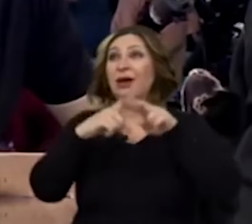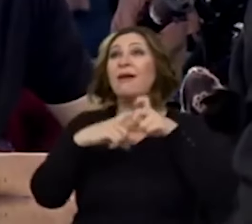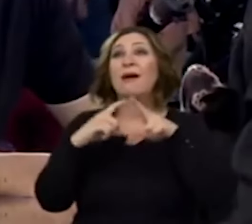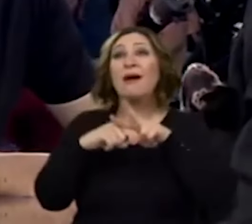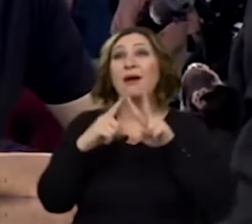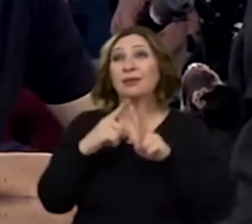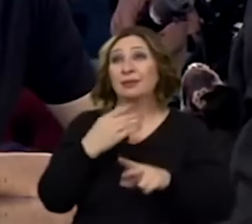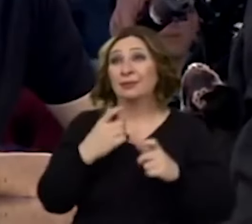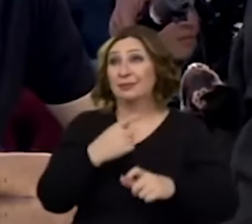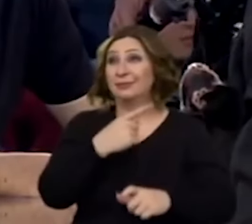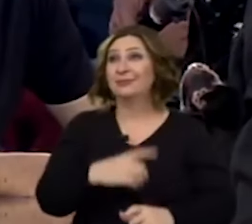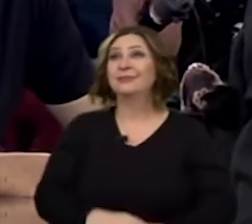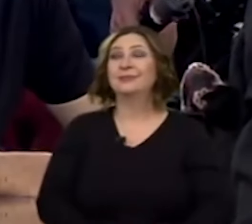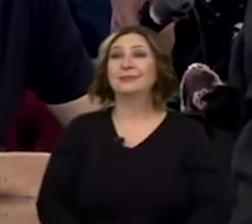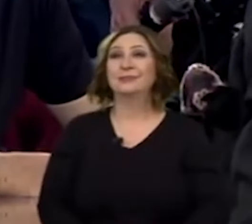Aa.